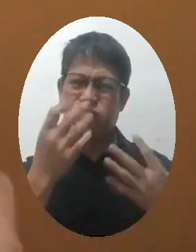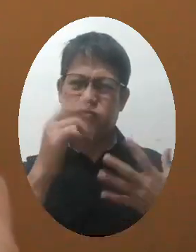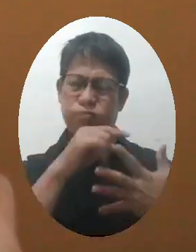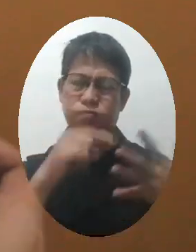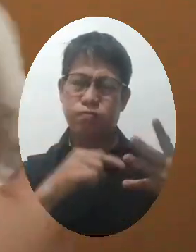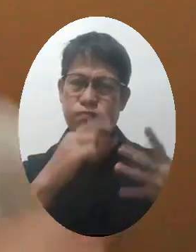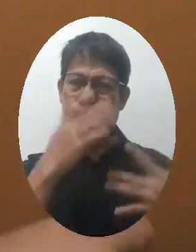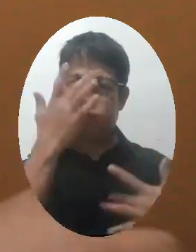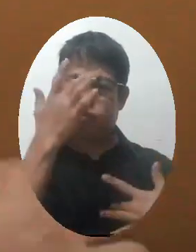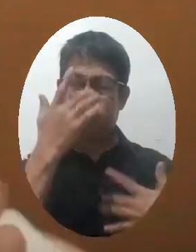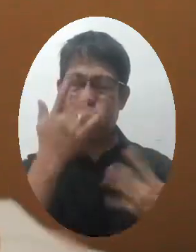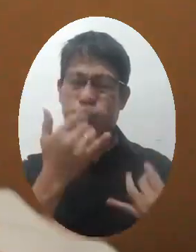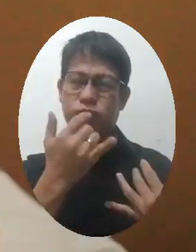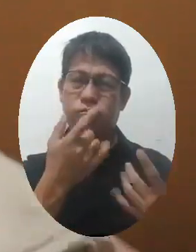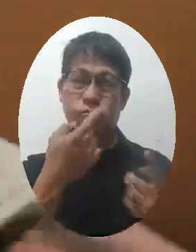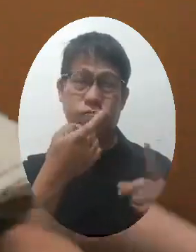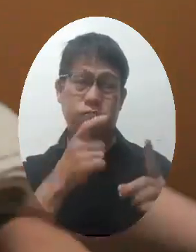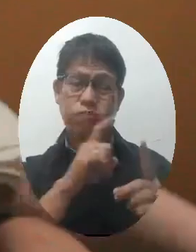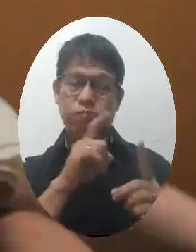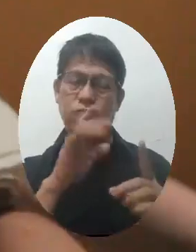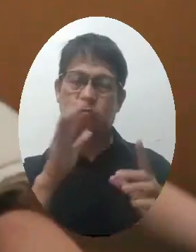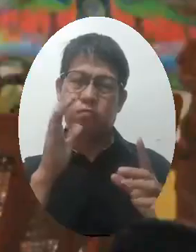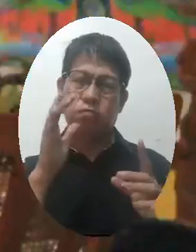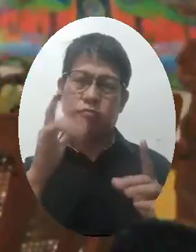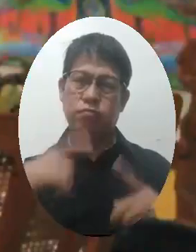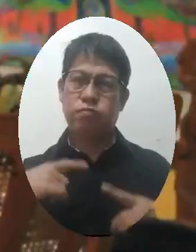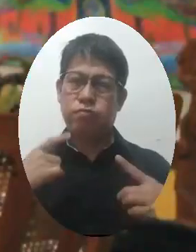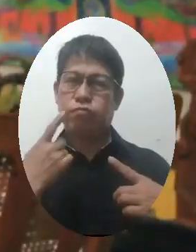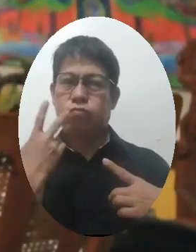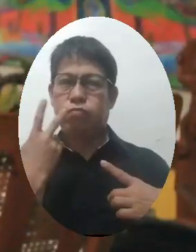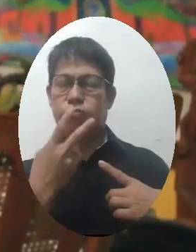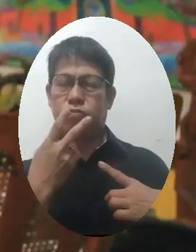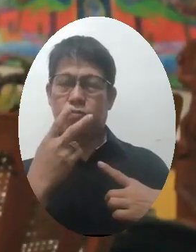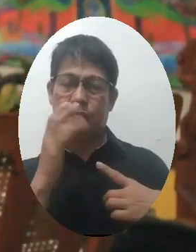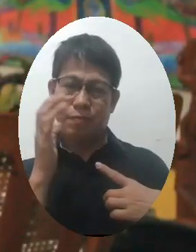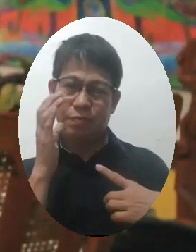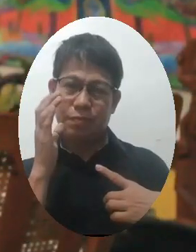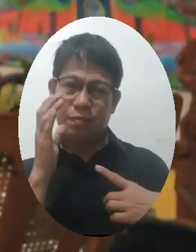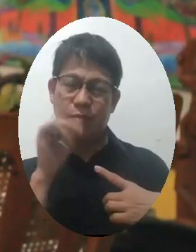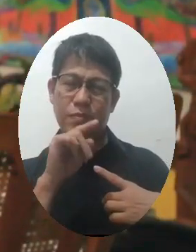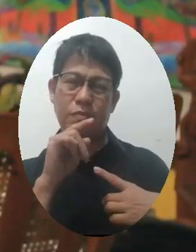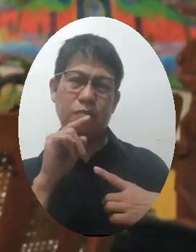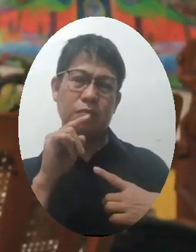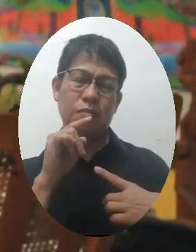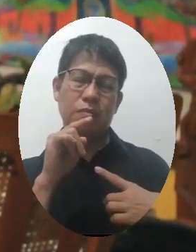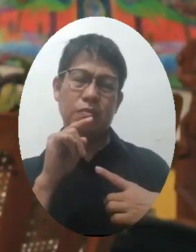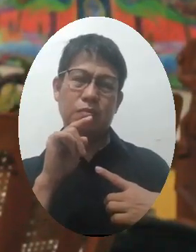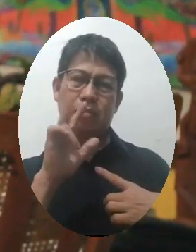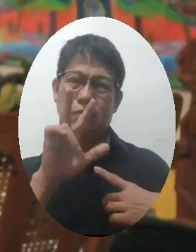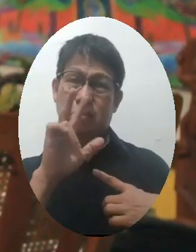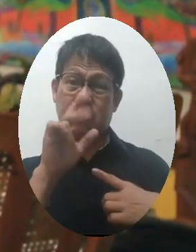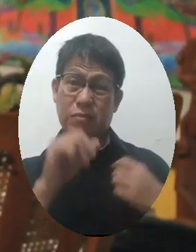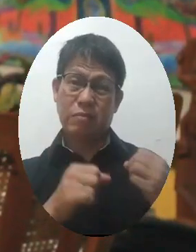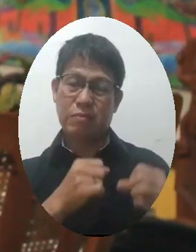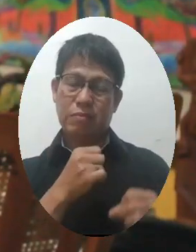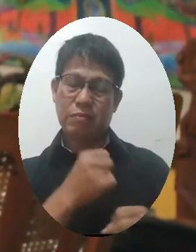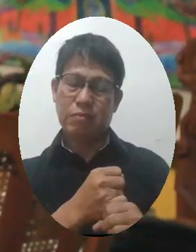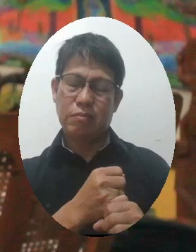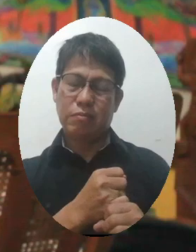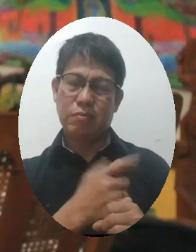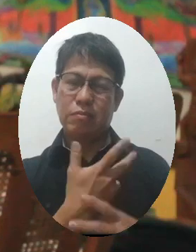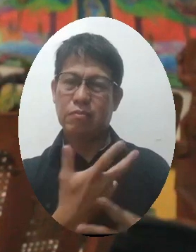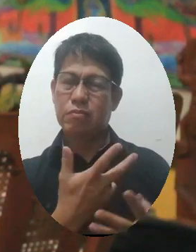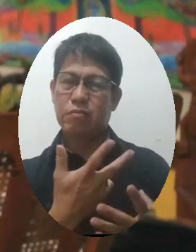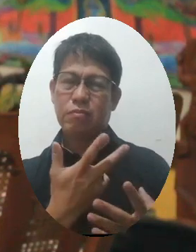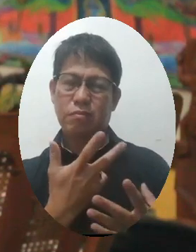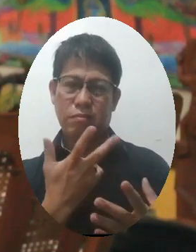epilepsy. Sa Cabuyao, Laguna, pinuntahan natin ang batang si Celestine Maniklang. 3 taong gulang